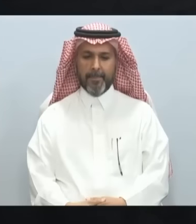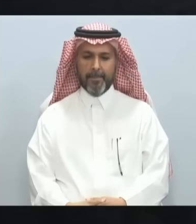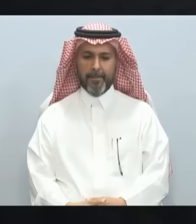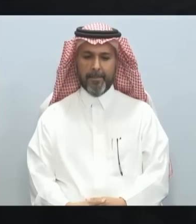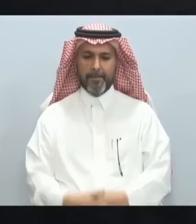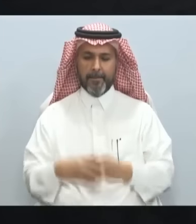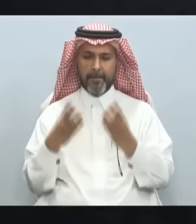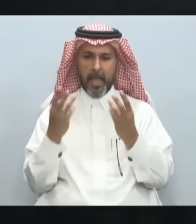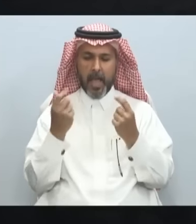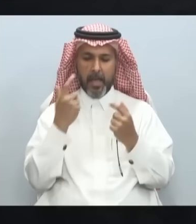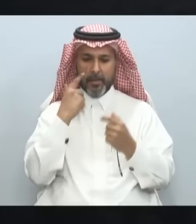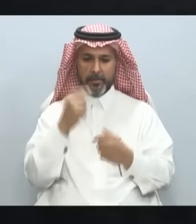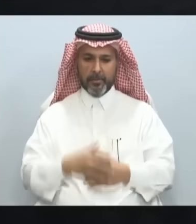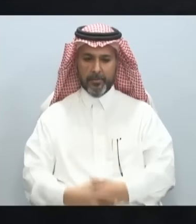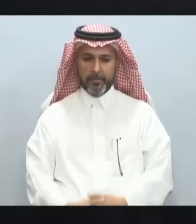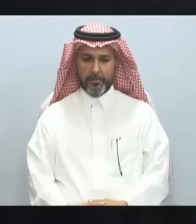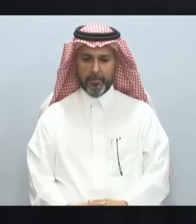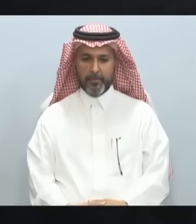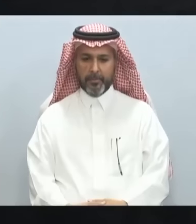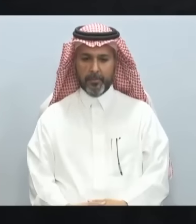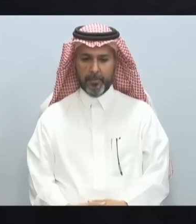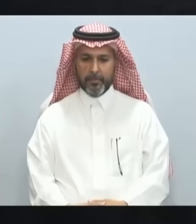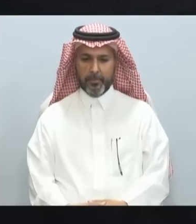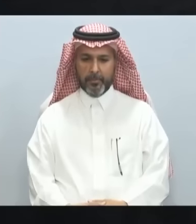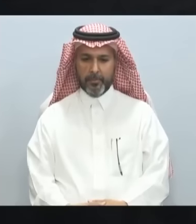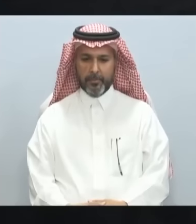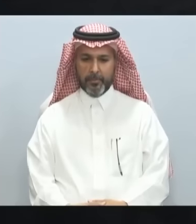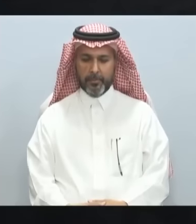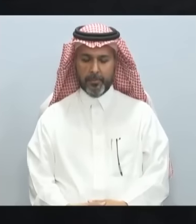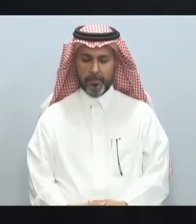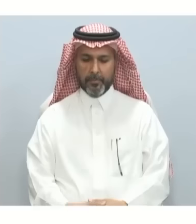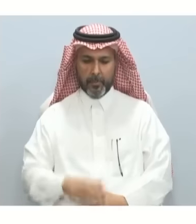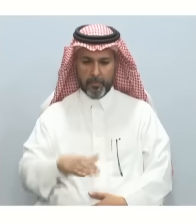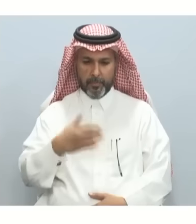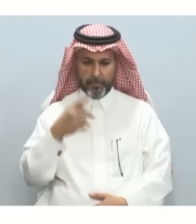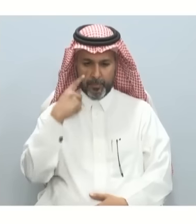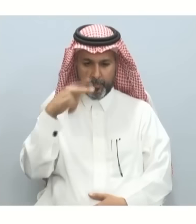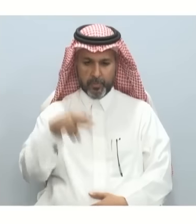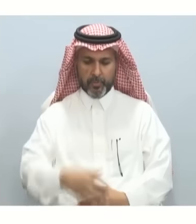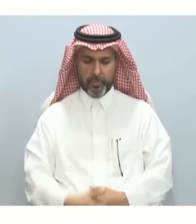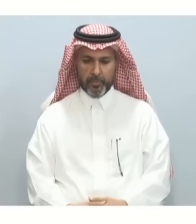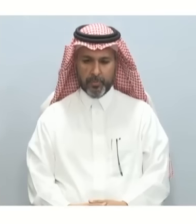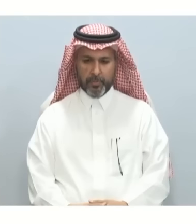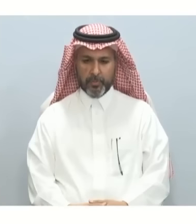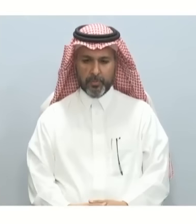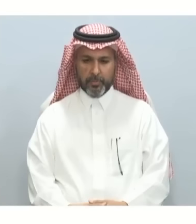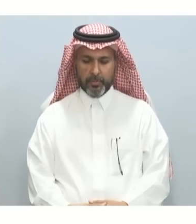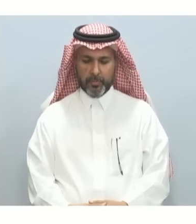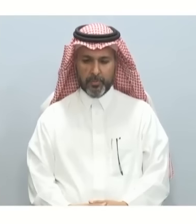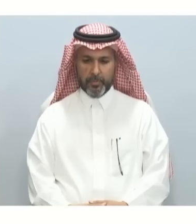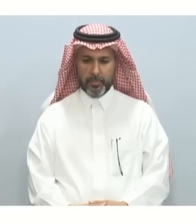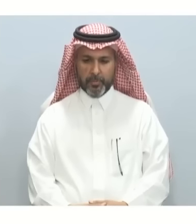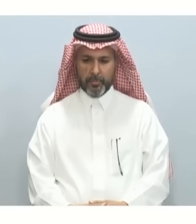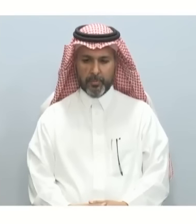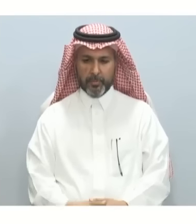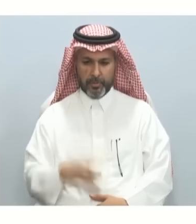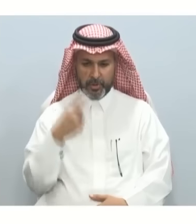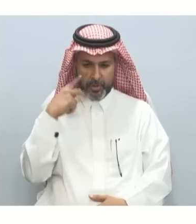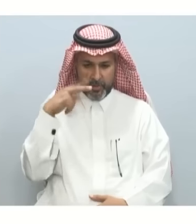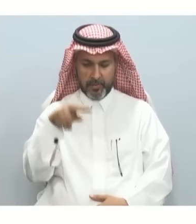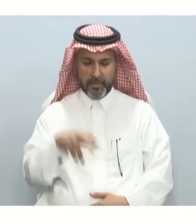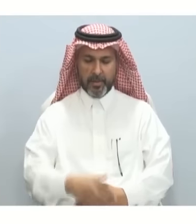طاولات الصف اذا ننطلق واياكم ابنائي الى الشريحه التاليه وهذا المثال من